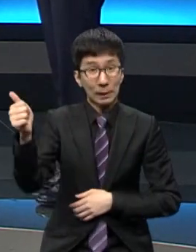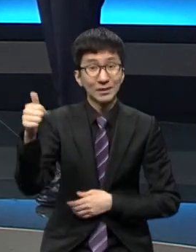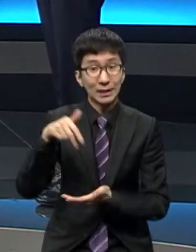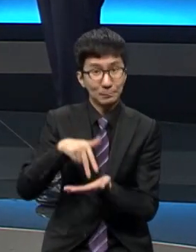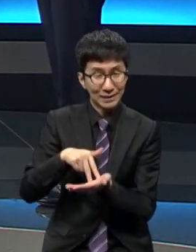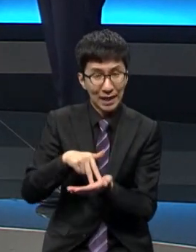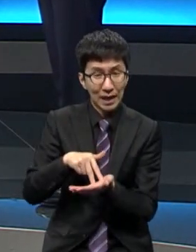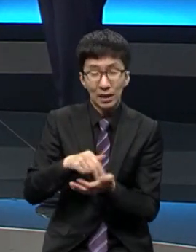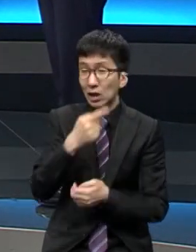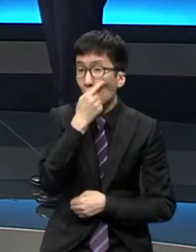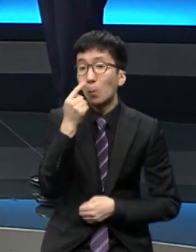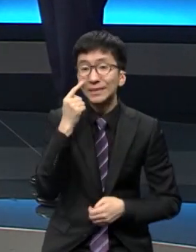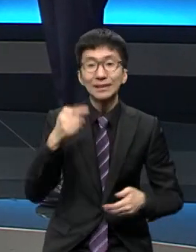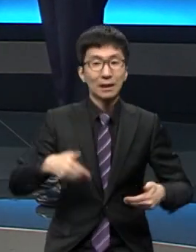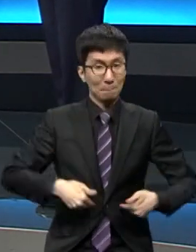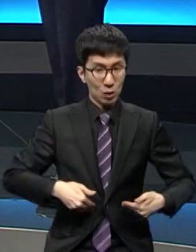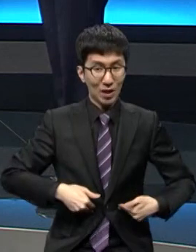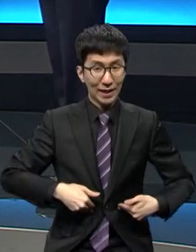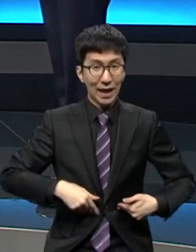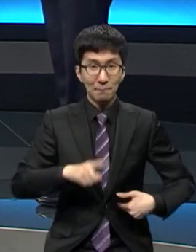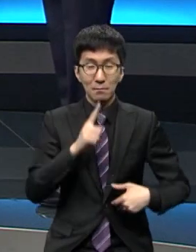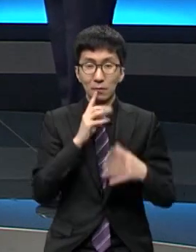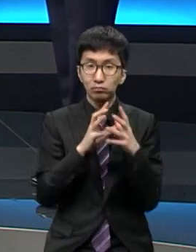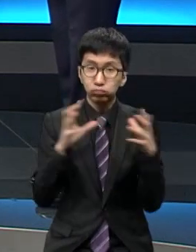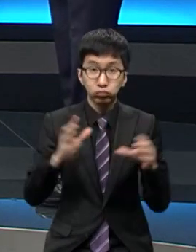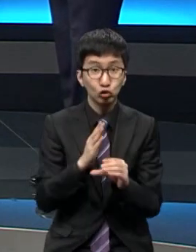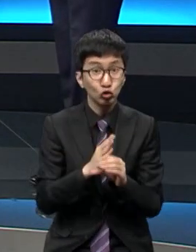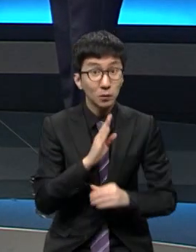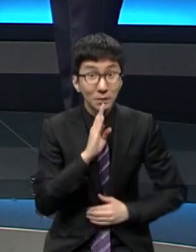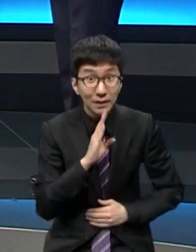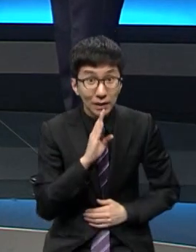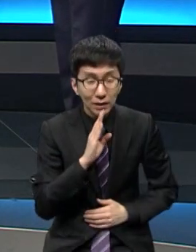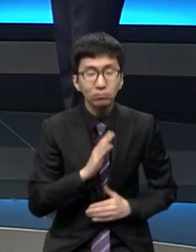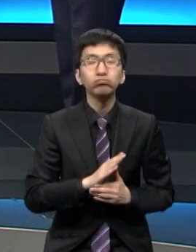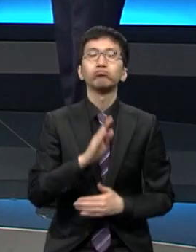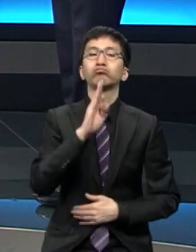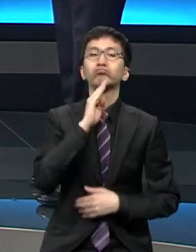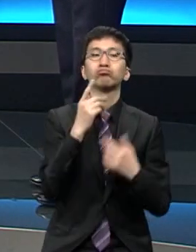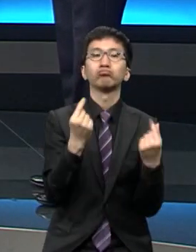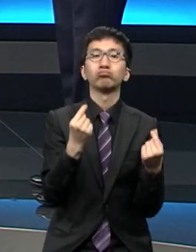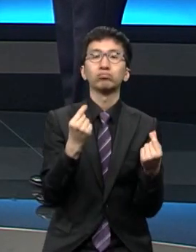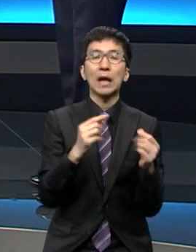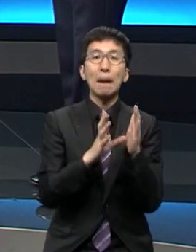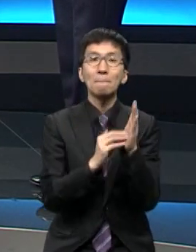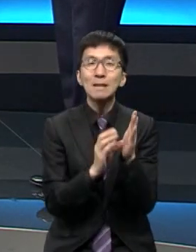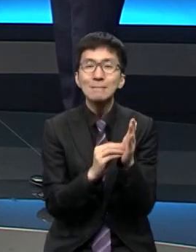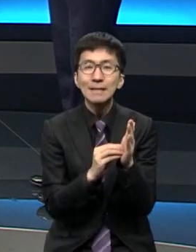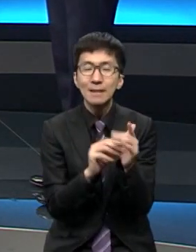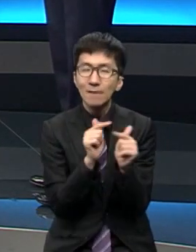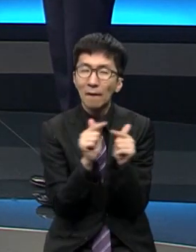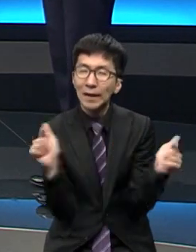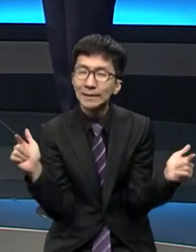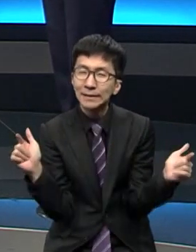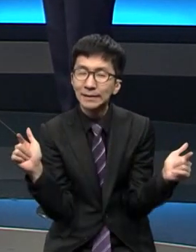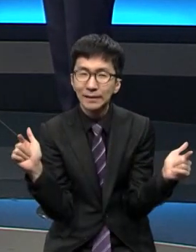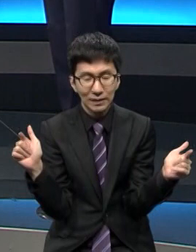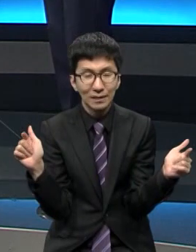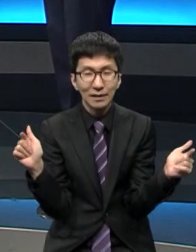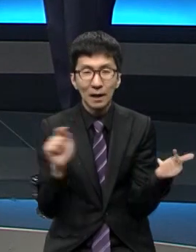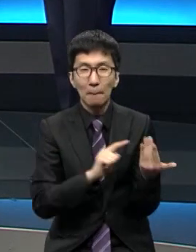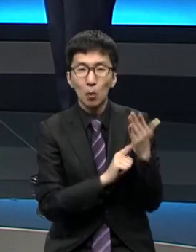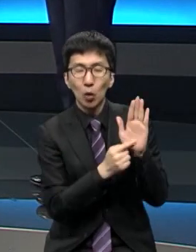대한 본격적인 검증 국면이 시작 된거 는 분명히 보이네요 예 판도라의 상자가 열렸다 고 봐야겠습니다 일단